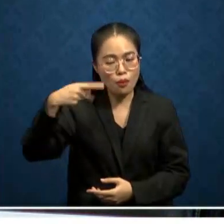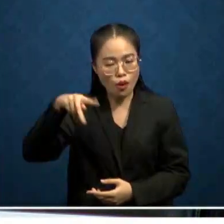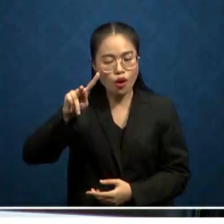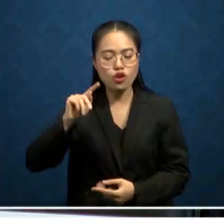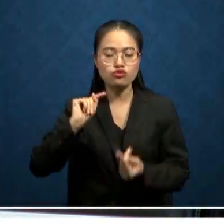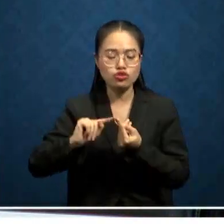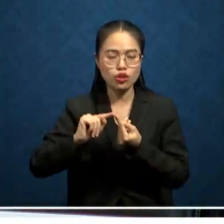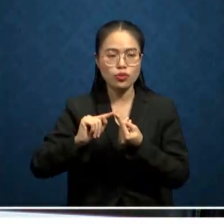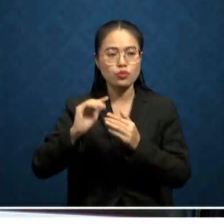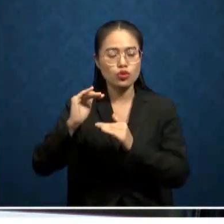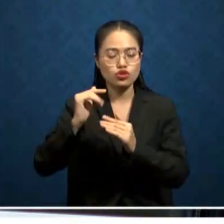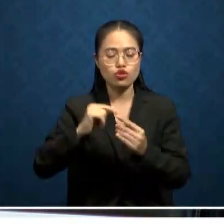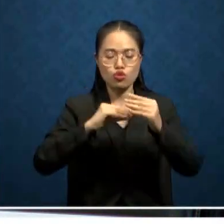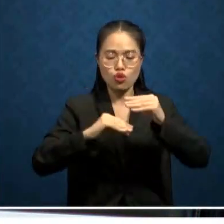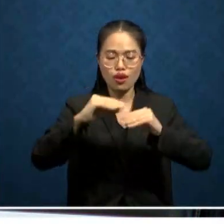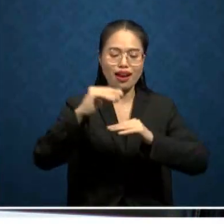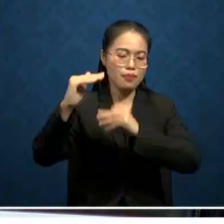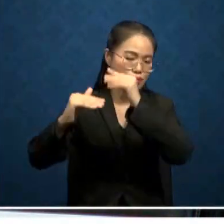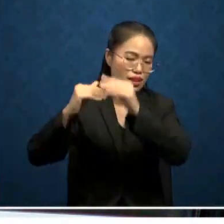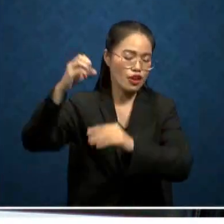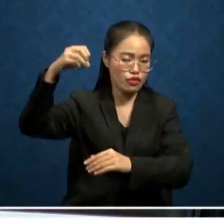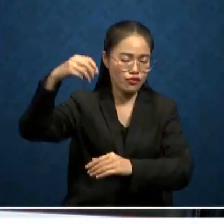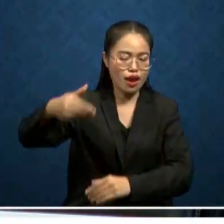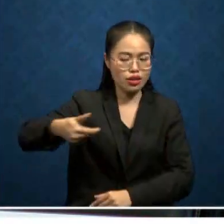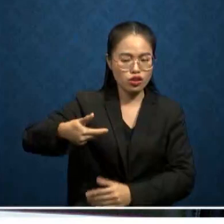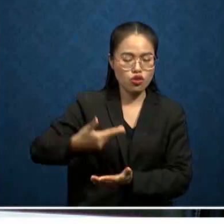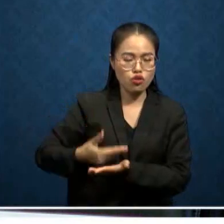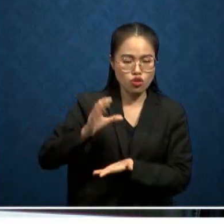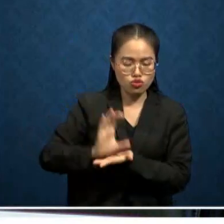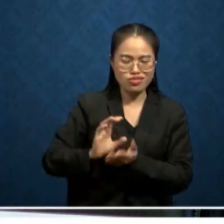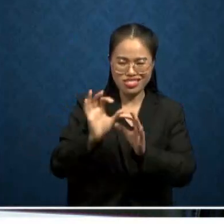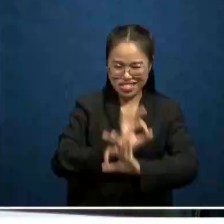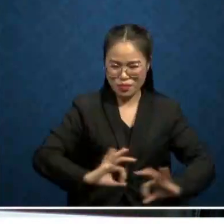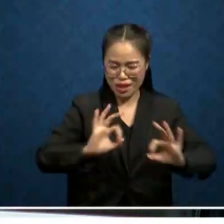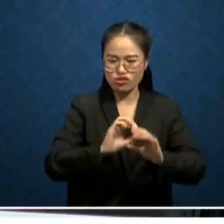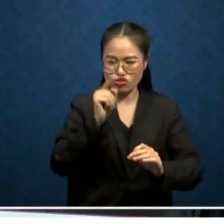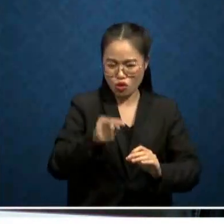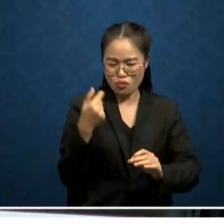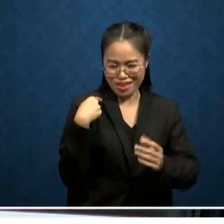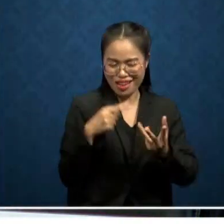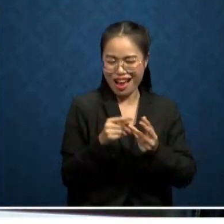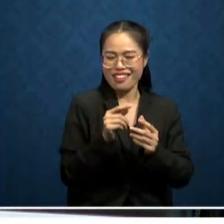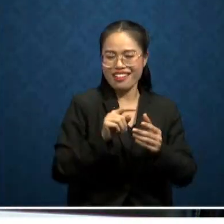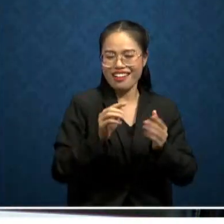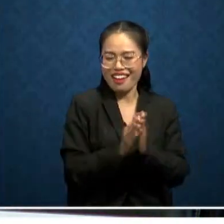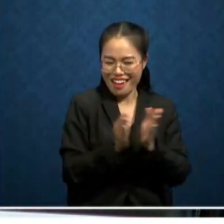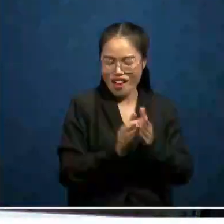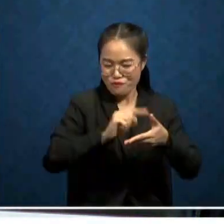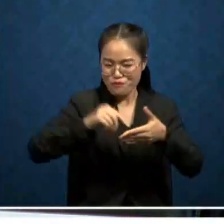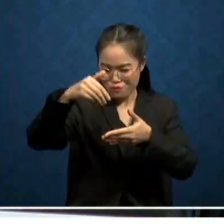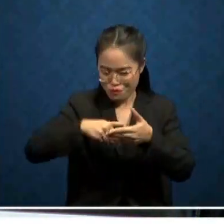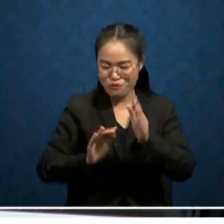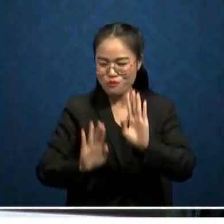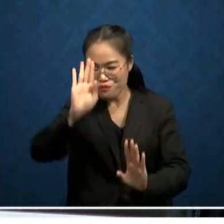ไฟฟ้านะครับในทุกโครงการที่จะต้องมาขอเงินใช้เนี่ยต้องผ่านการประชาคมนะครับแล้วก็ตามระเบียบกองทุนพัฒนาไฟฟ้าเนี่ยเรา